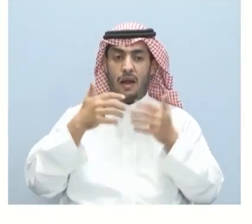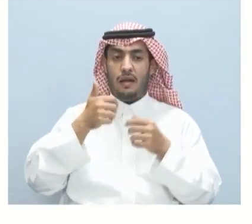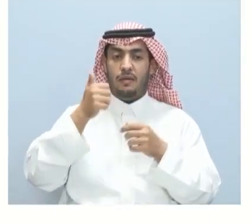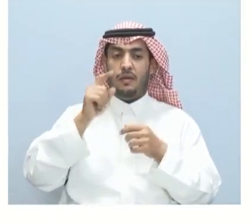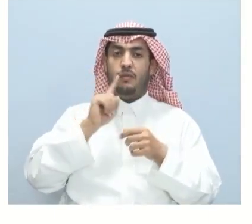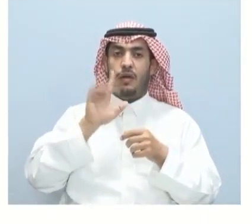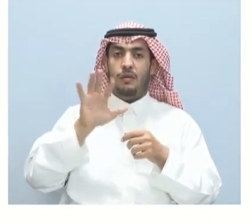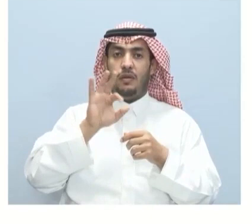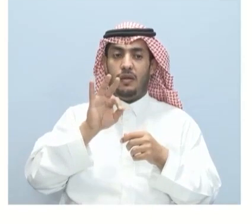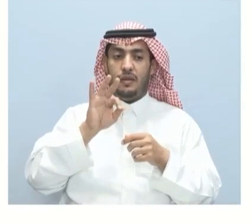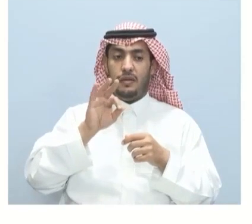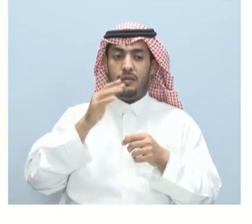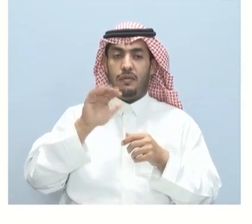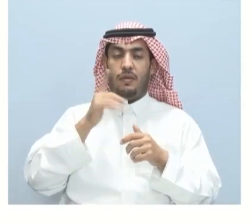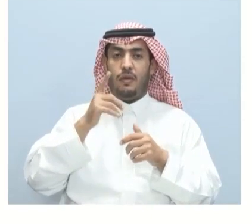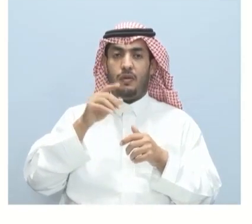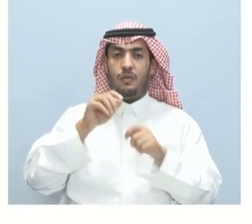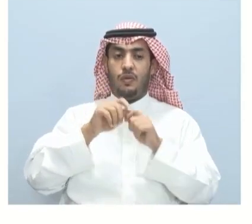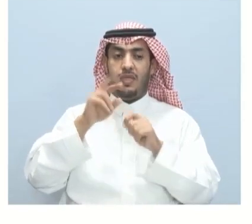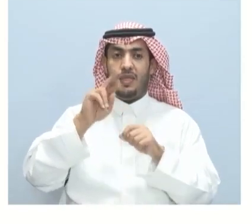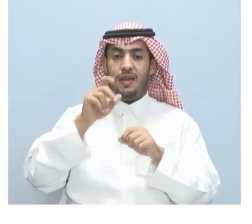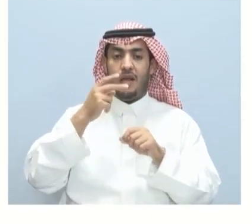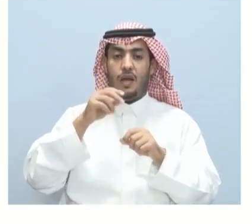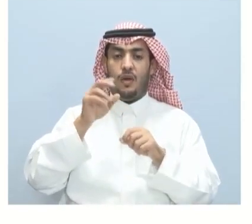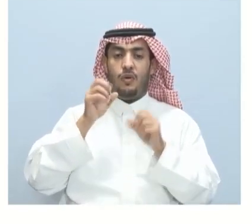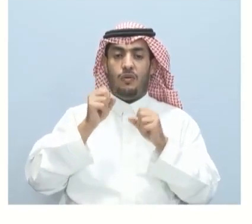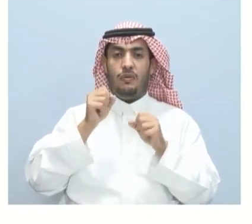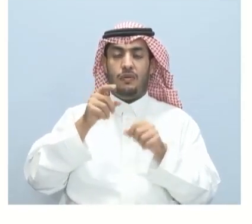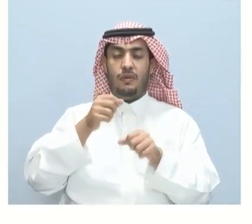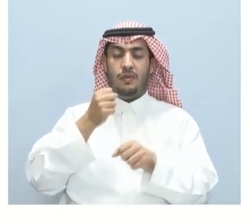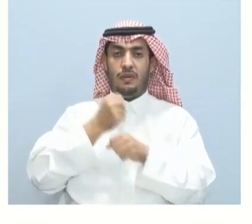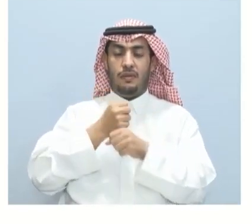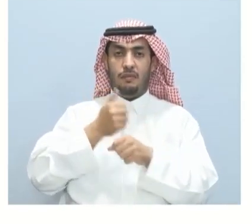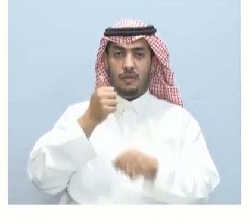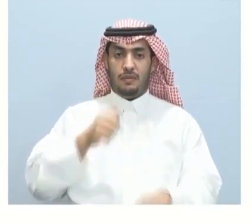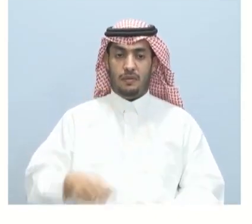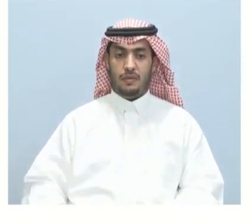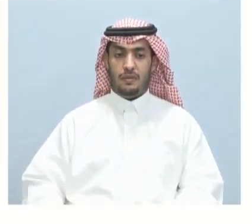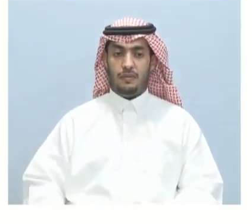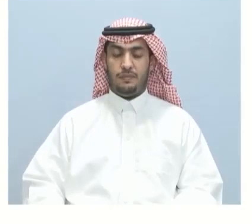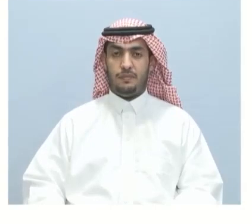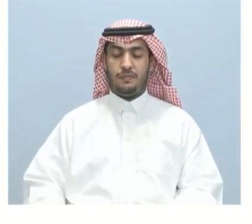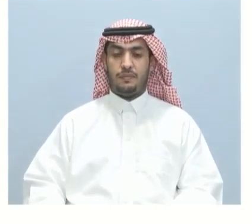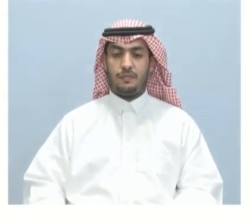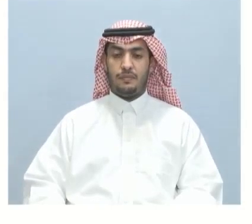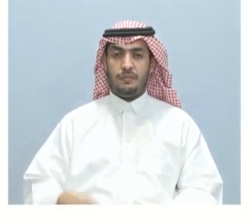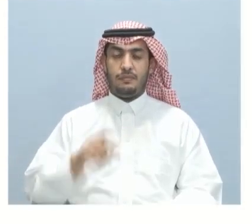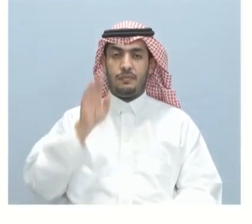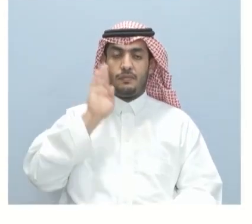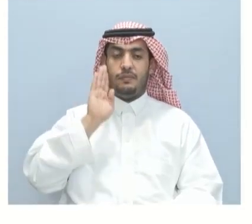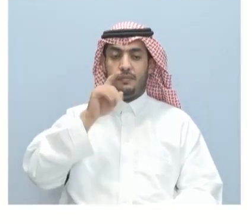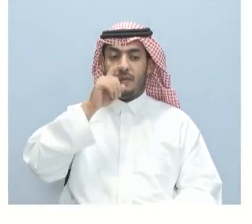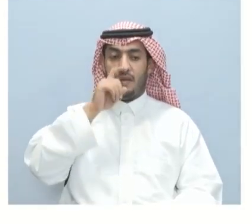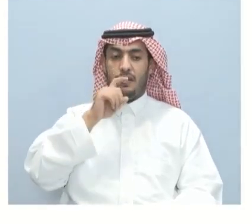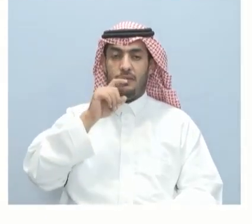135 نيوتن فما طول ذراع القوه التي يجب استخدامه طبعا كما تعودنا نضع